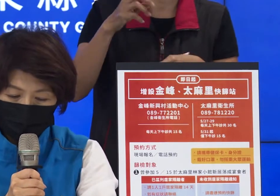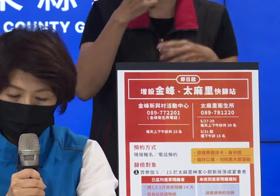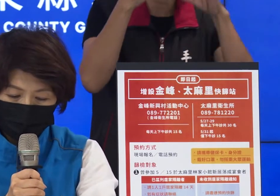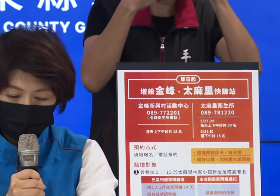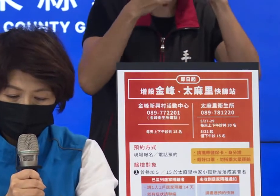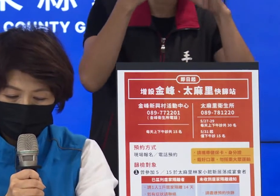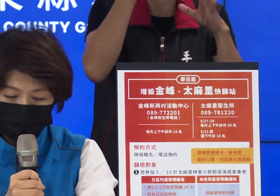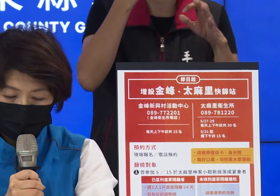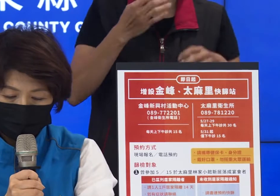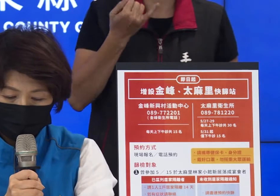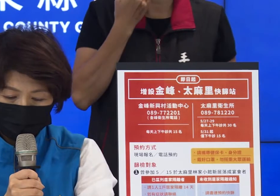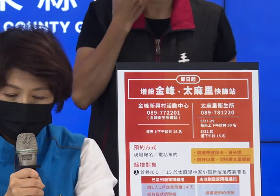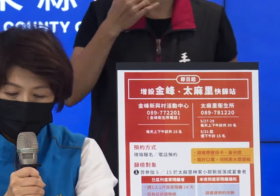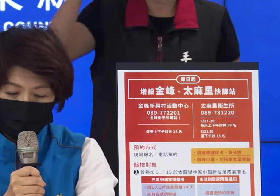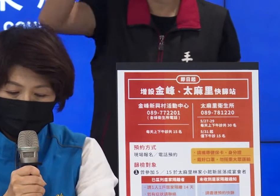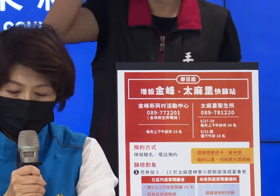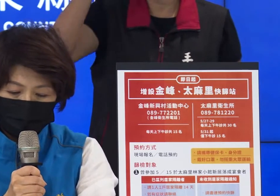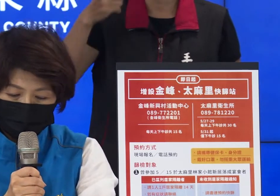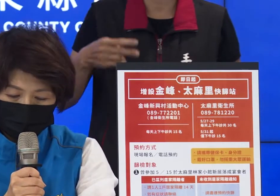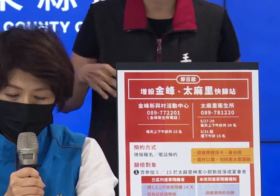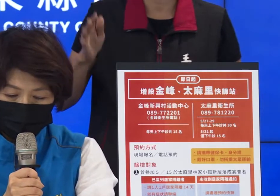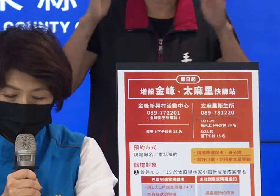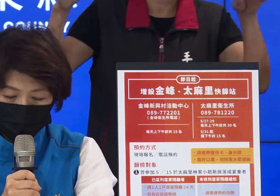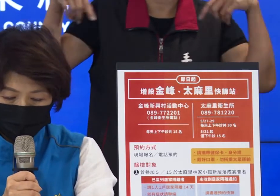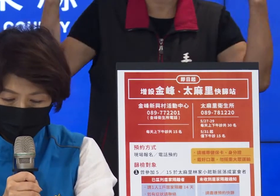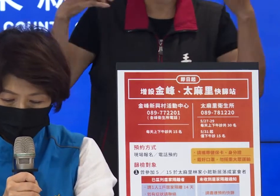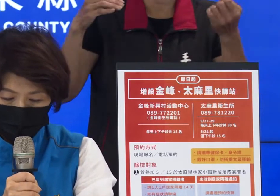金峰乡卫生所